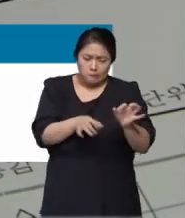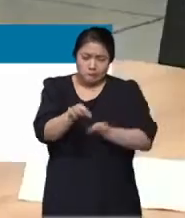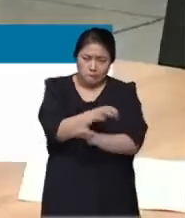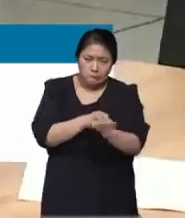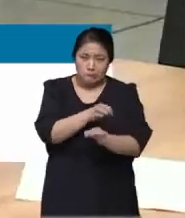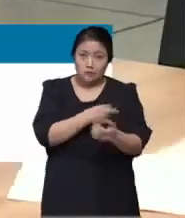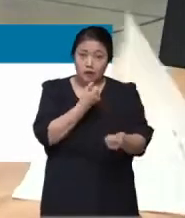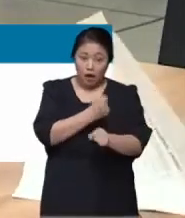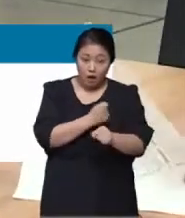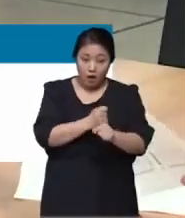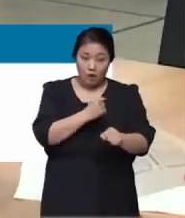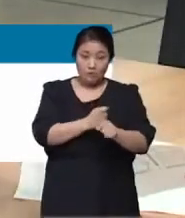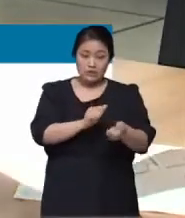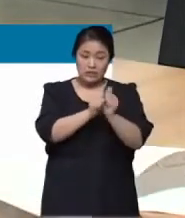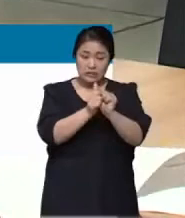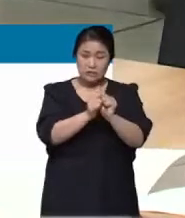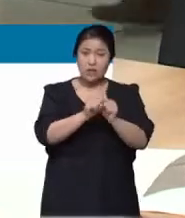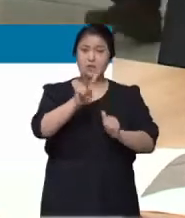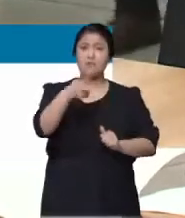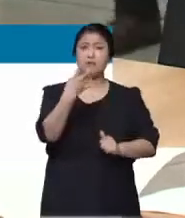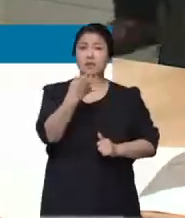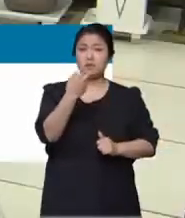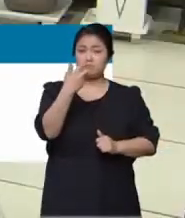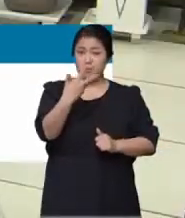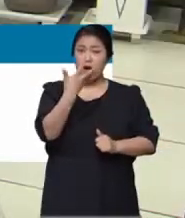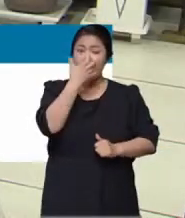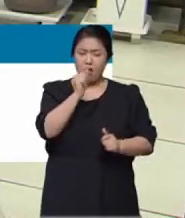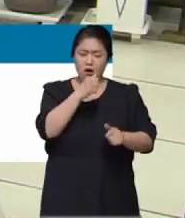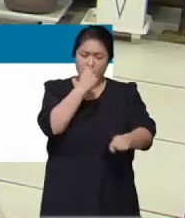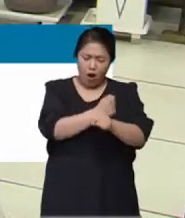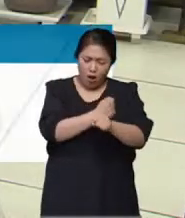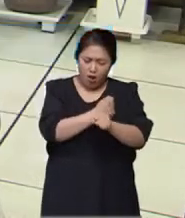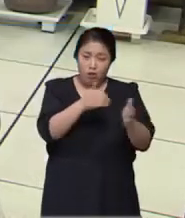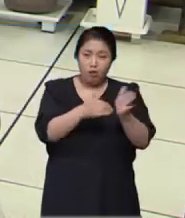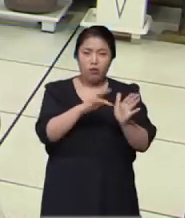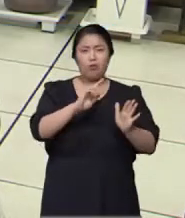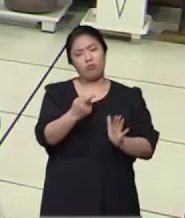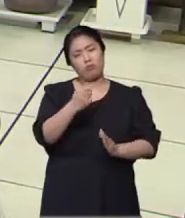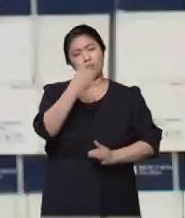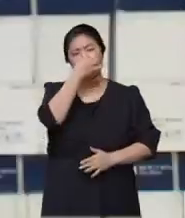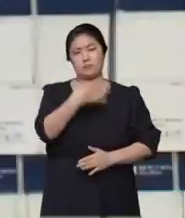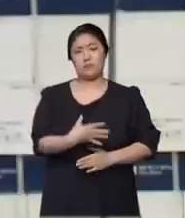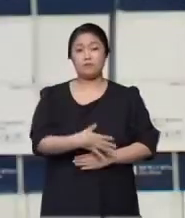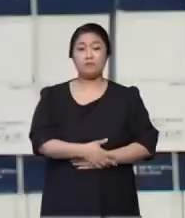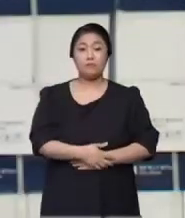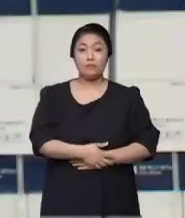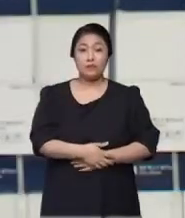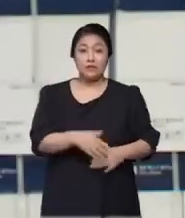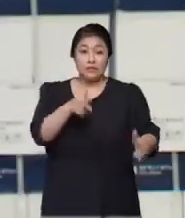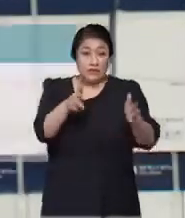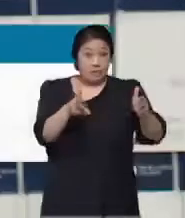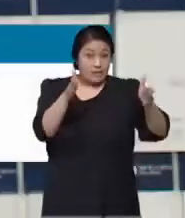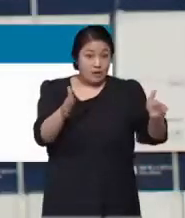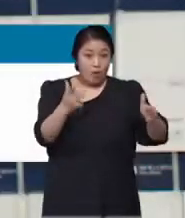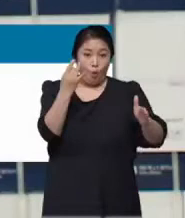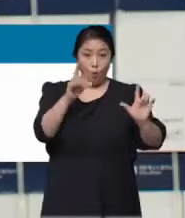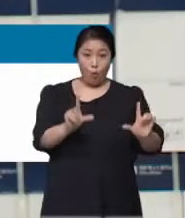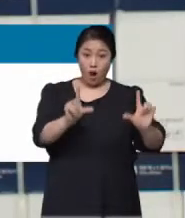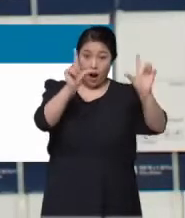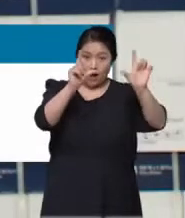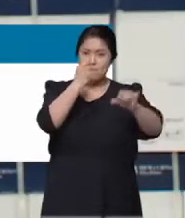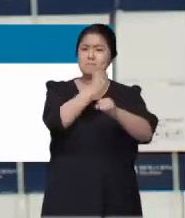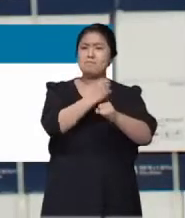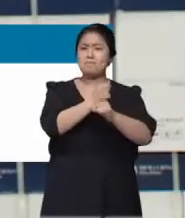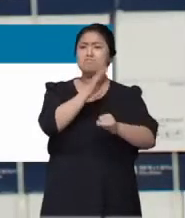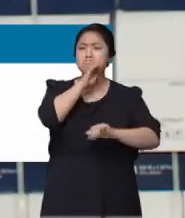시행하고 지방채도 248억 원이나 발행했지만 사정이 더 나빠진 겁니다. 사업 기간들이 원래 올해